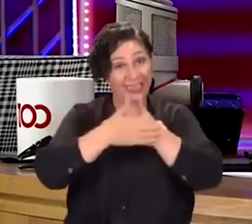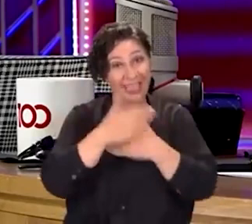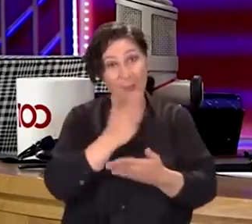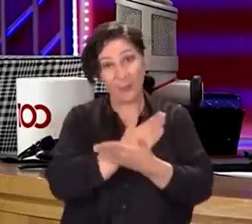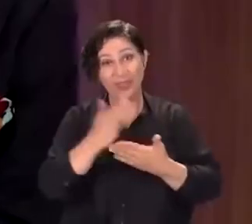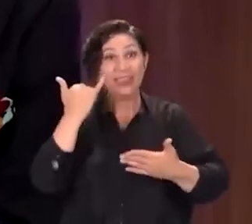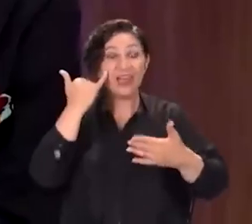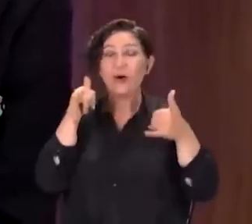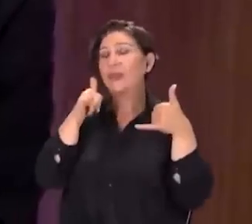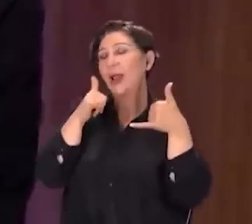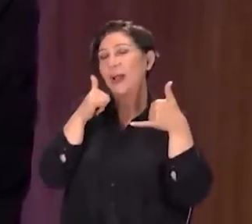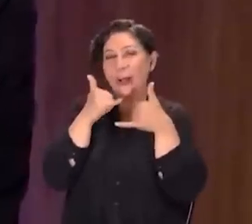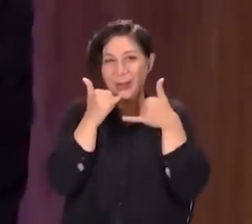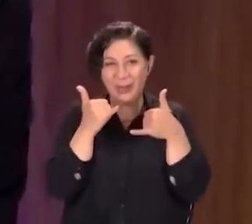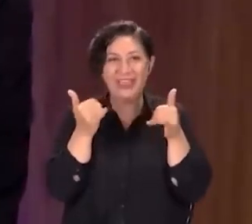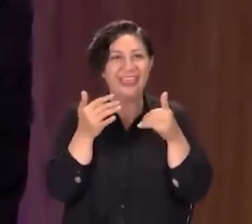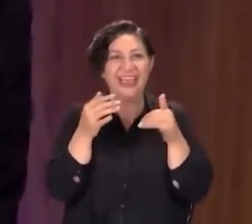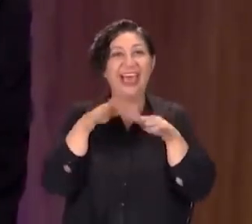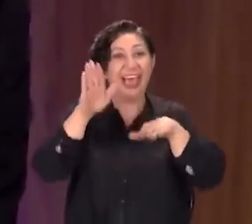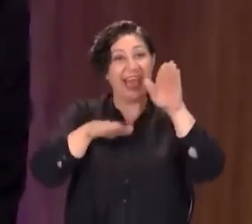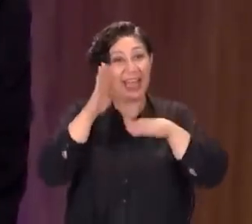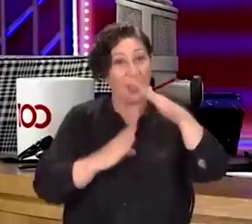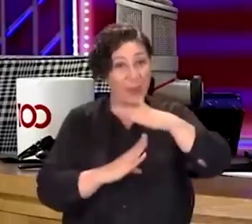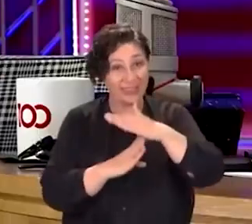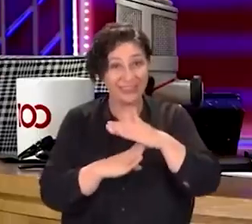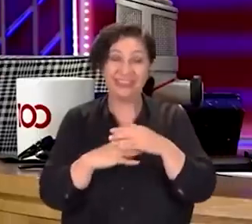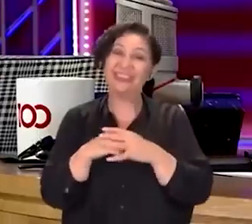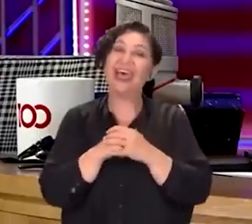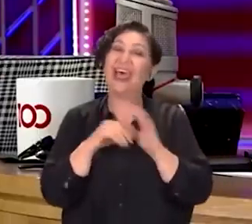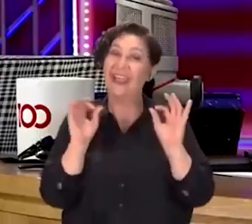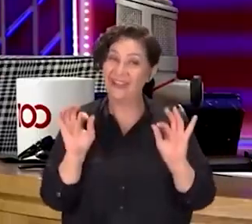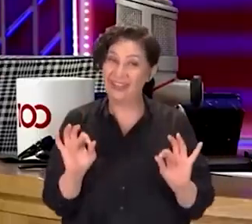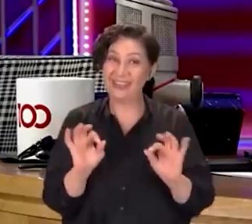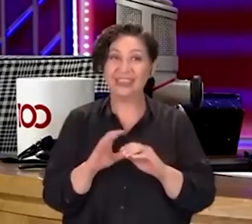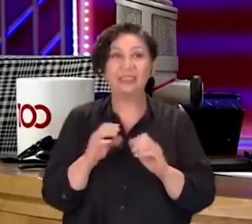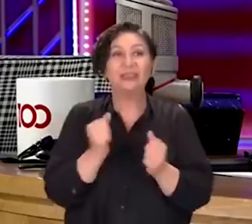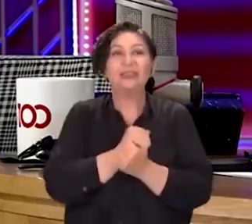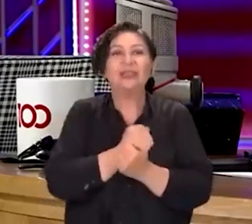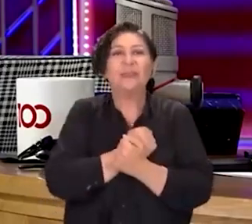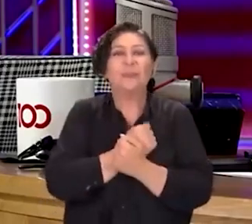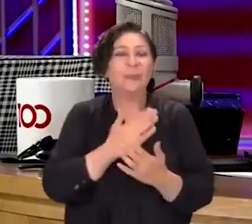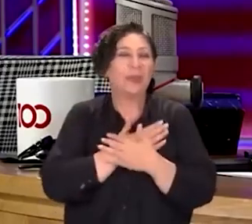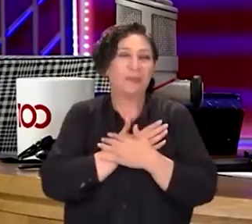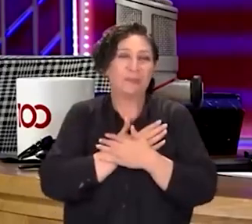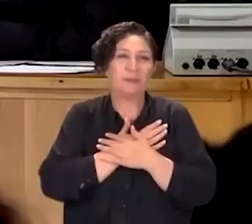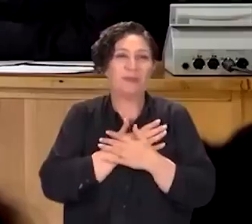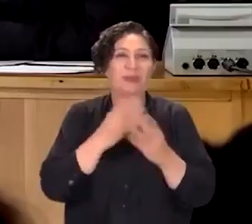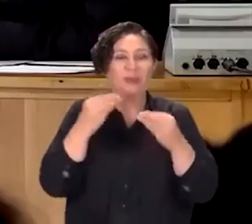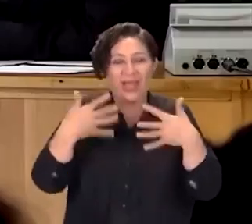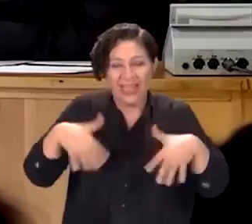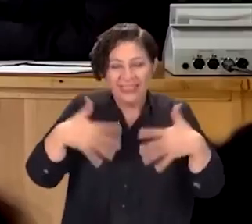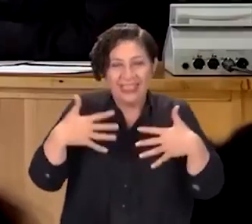boyunca telefonla konuştuk. Neler şeydi, reklam evet, arasında evet, konuşuyorduk. Aynen. Canım benim. Aynen.